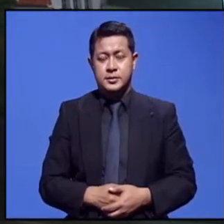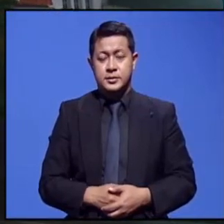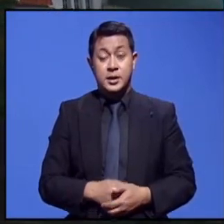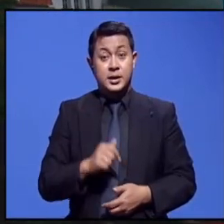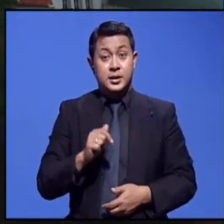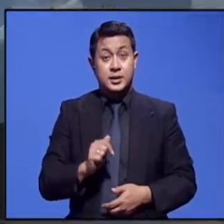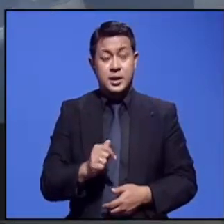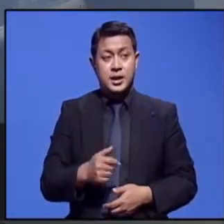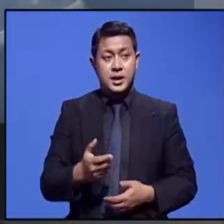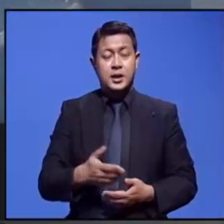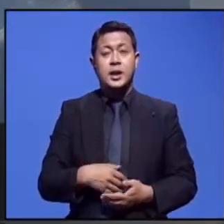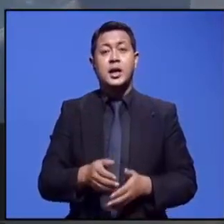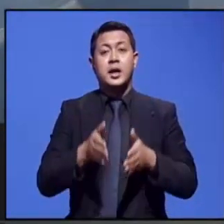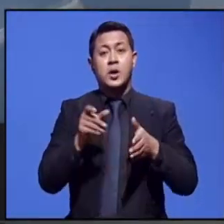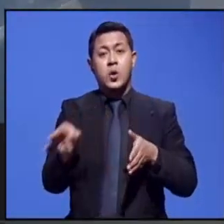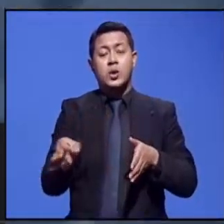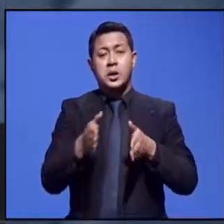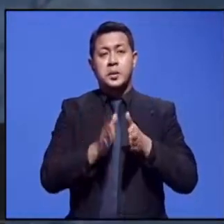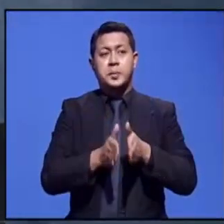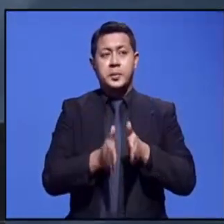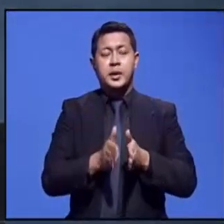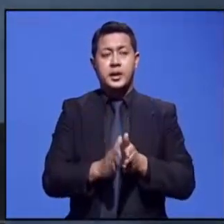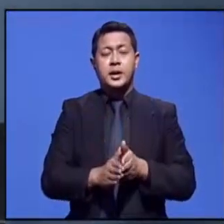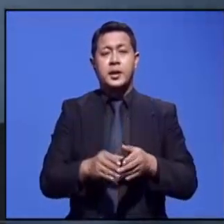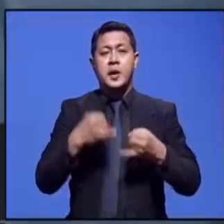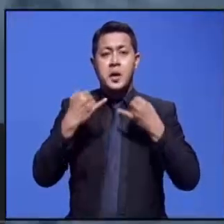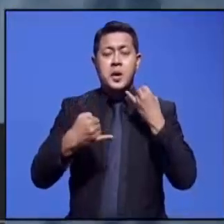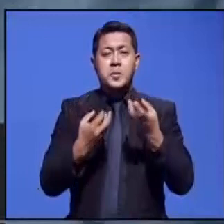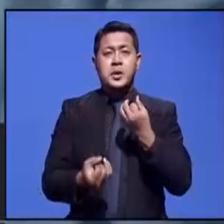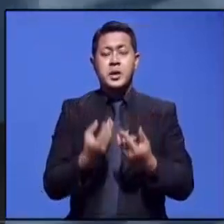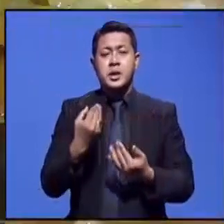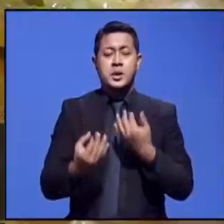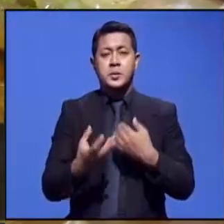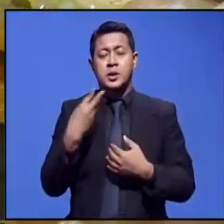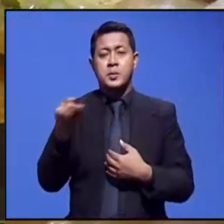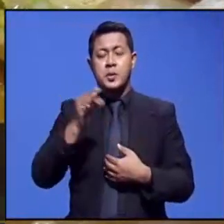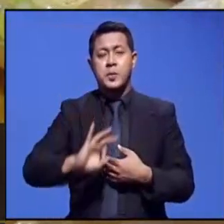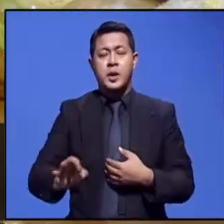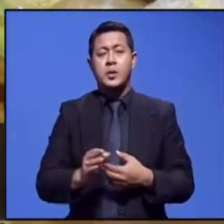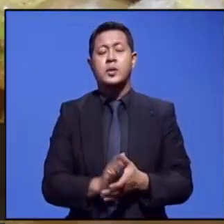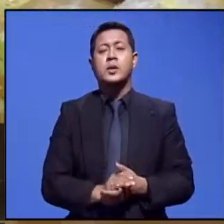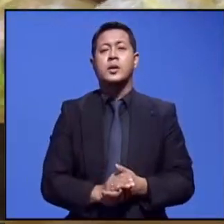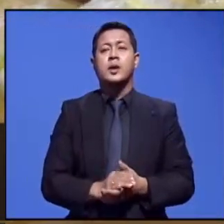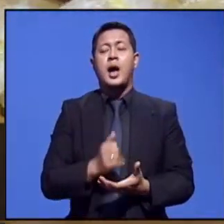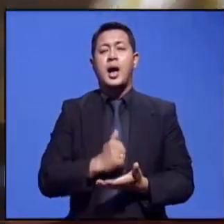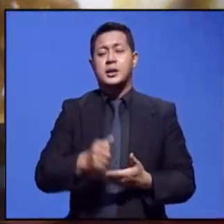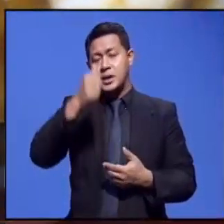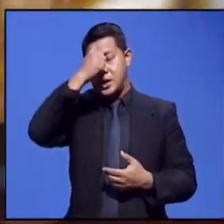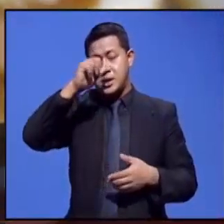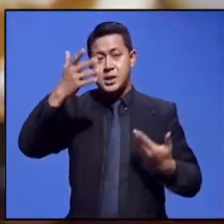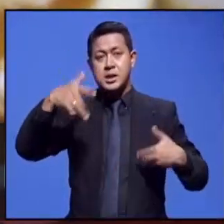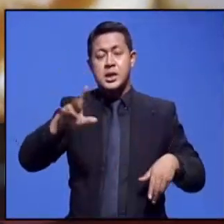Nah, sekarang kita sambangi Medan yang punya menu mie rebus kampung baru yang legendaris. Mie rebus ala India warisan keluarga